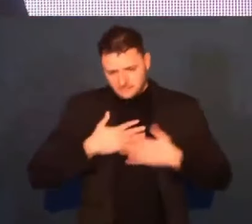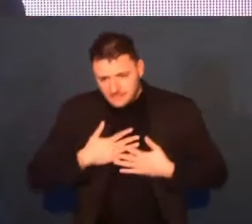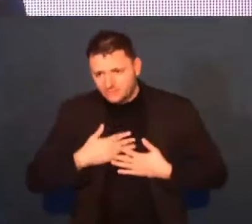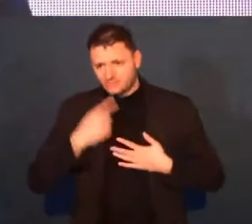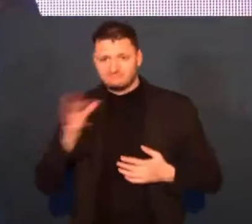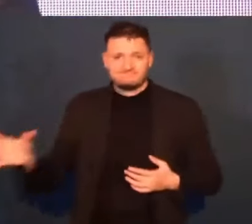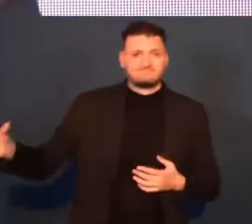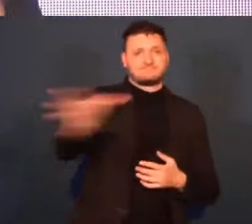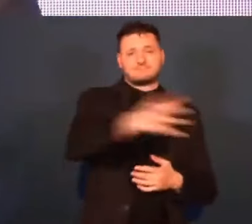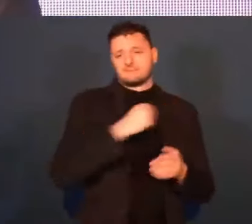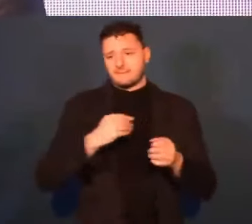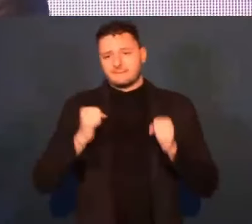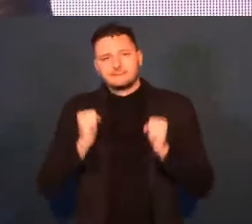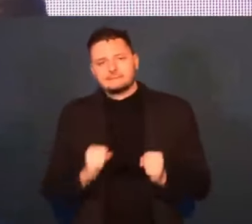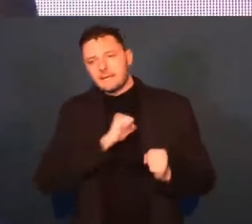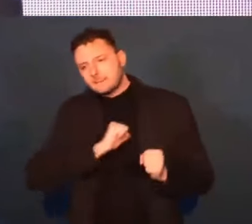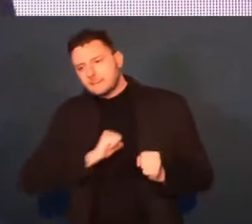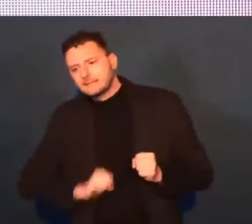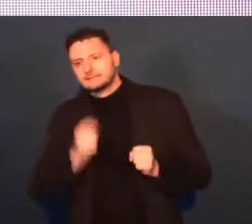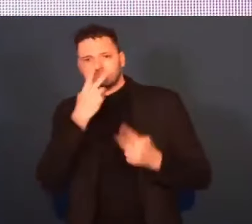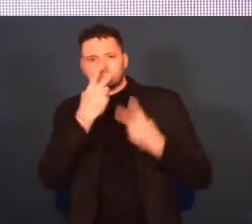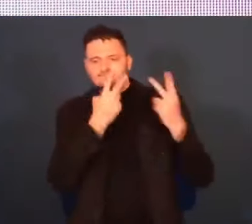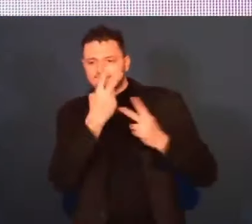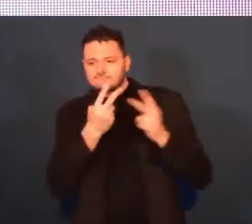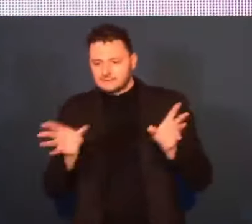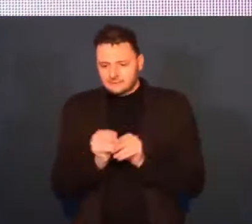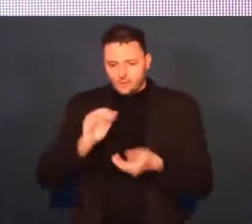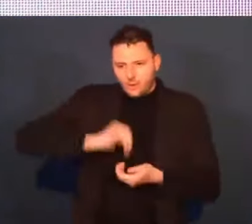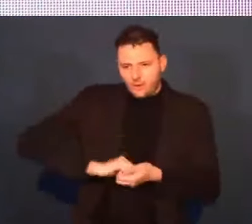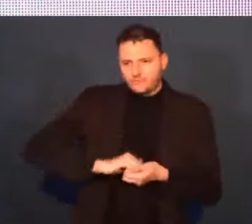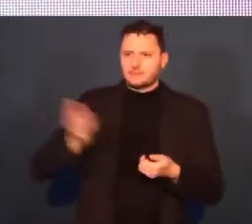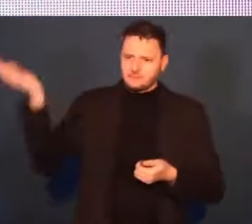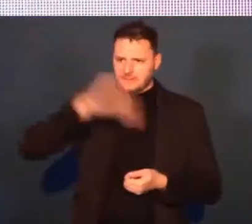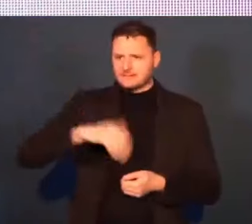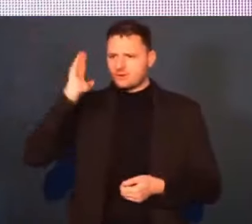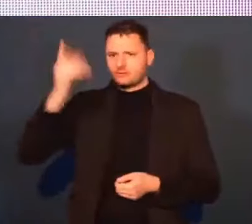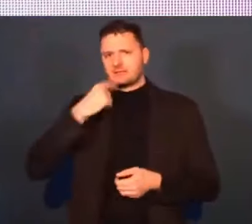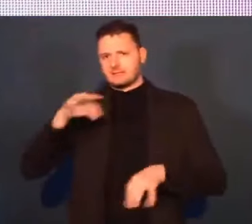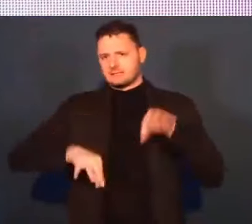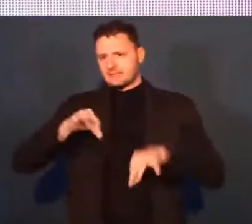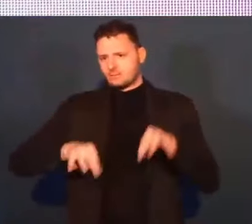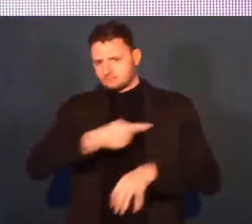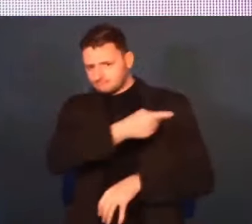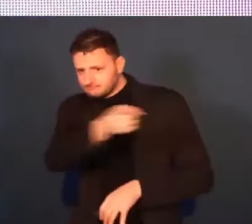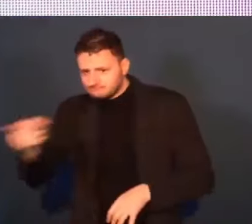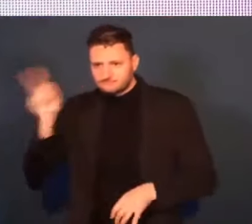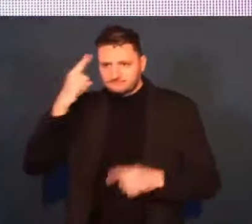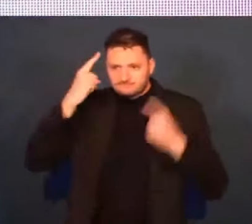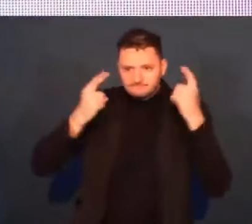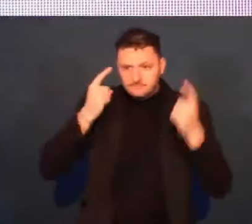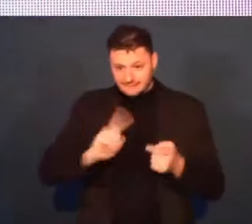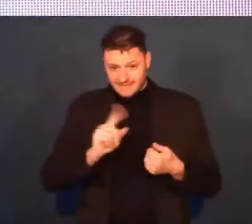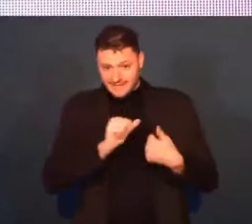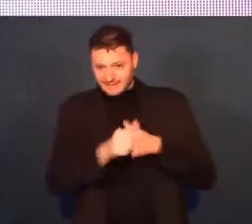Защото в коалиция ни се налага отново да се явяваме на избори и всички ние си знаем вече, че това няма да е лесна работа. И понеже аз не съм се изправил